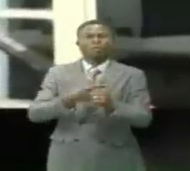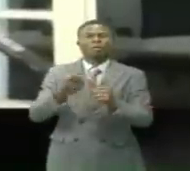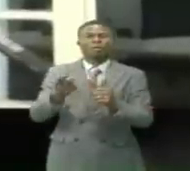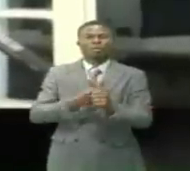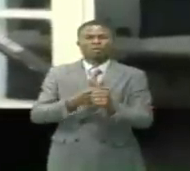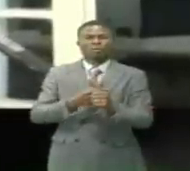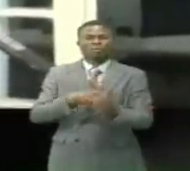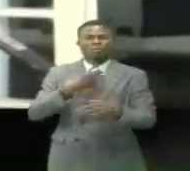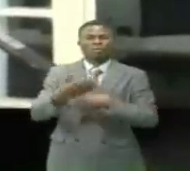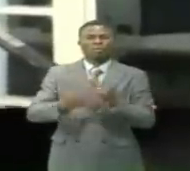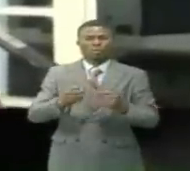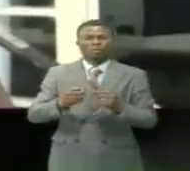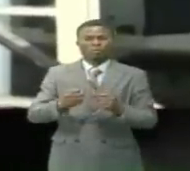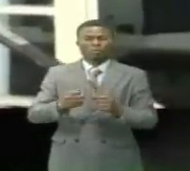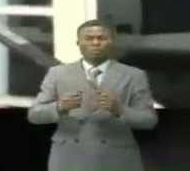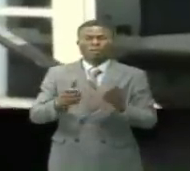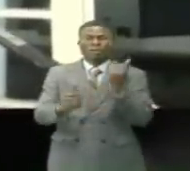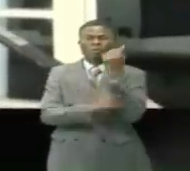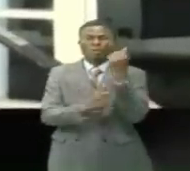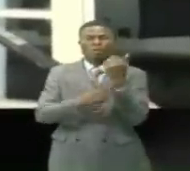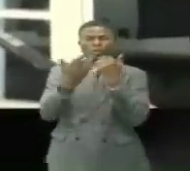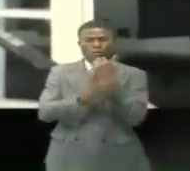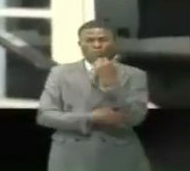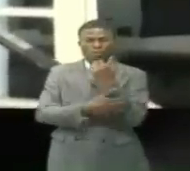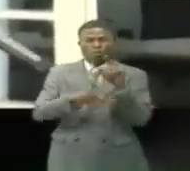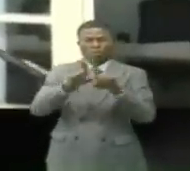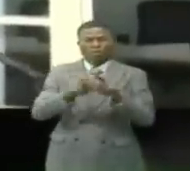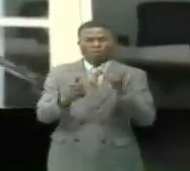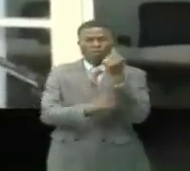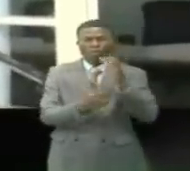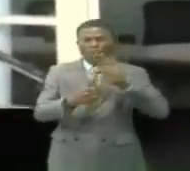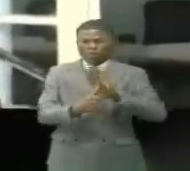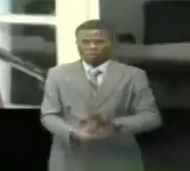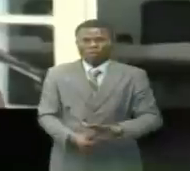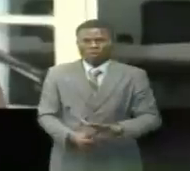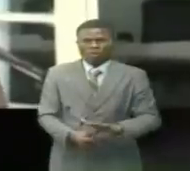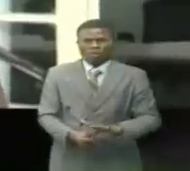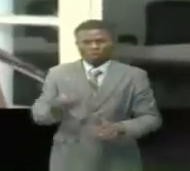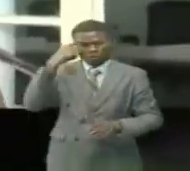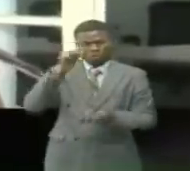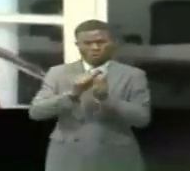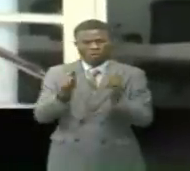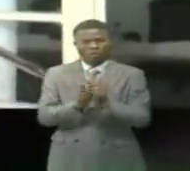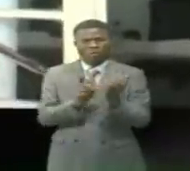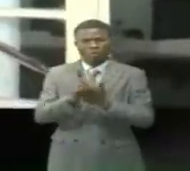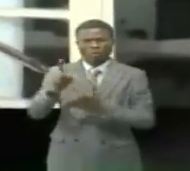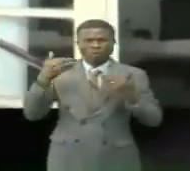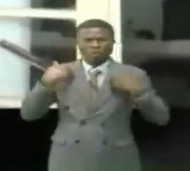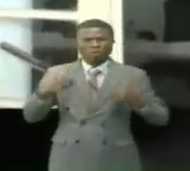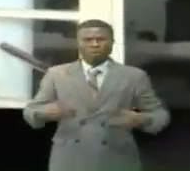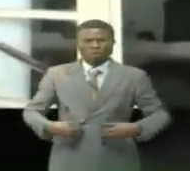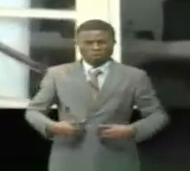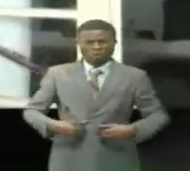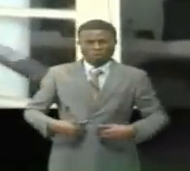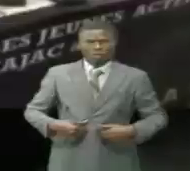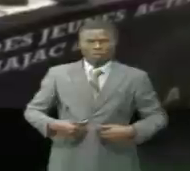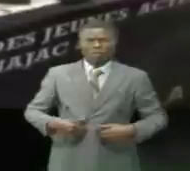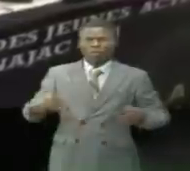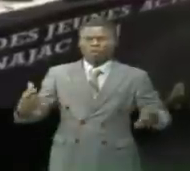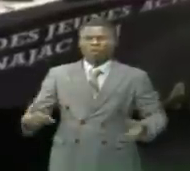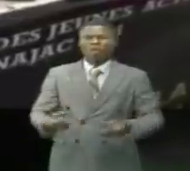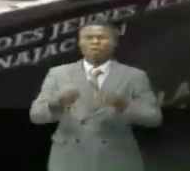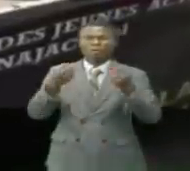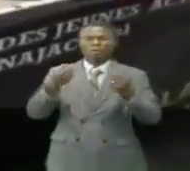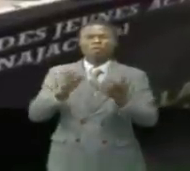faire en sorte que les vulnérables et les marginalisés en matière de droit de la santé puissent retrouver dans